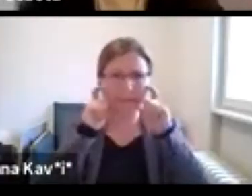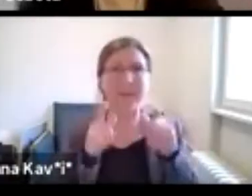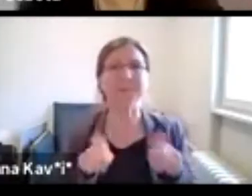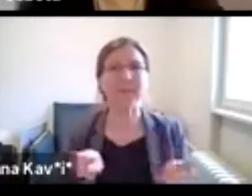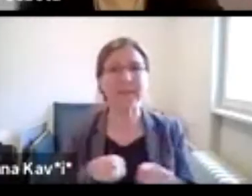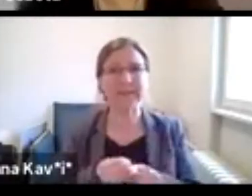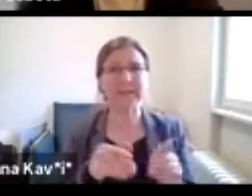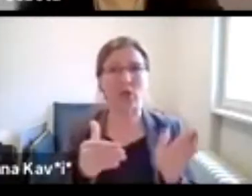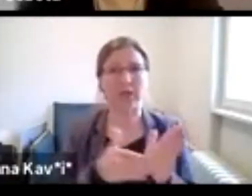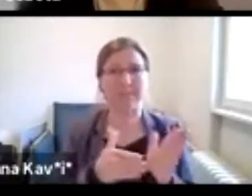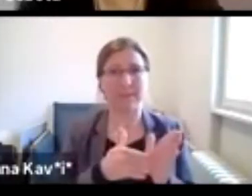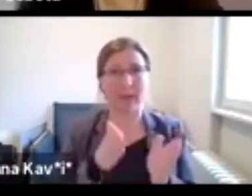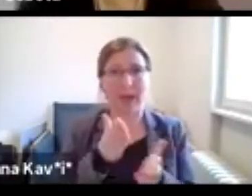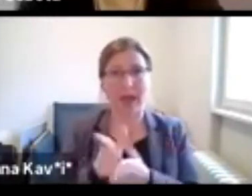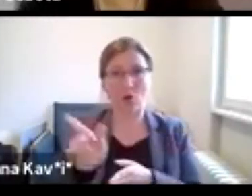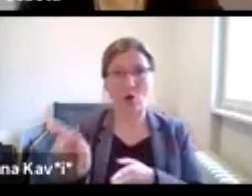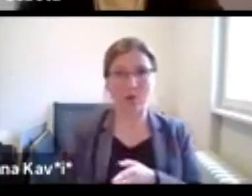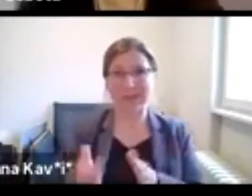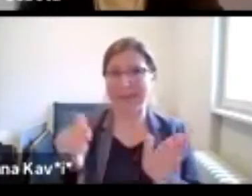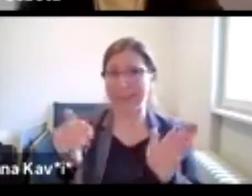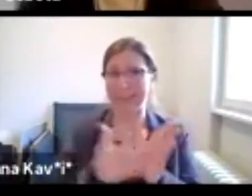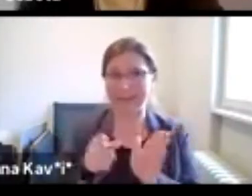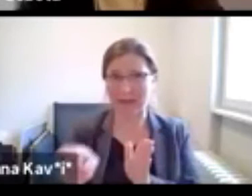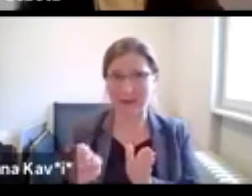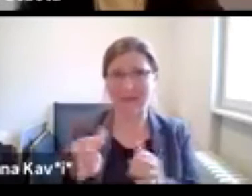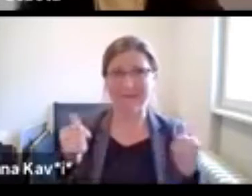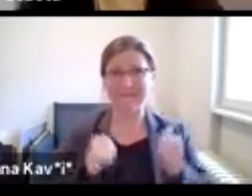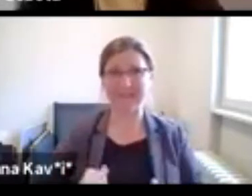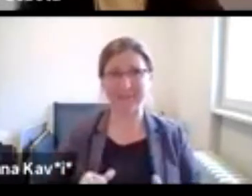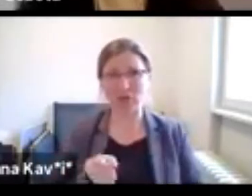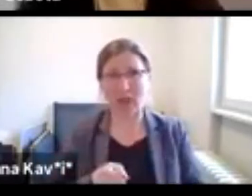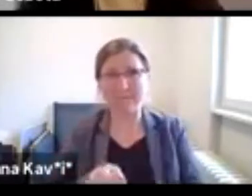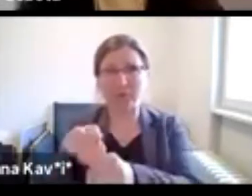u trenucima kada to osobi nije nužno potrebno, znači